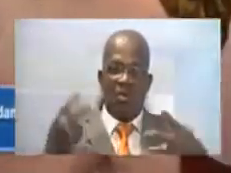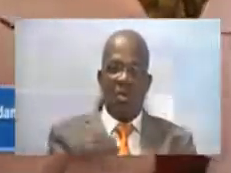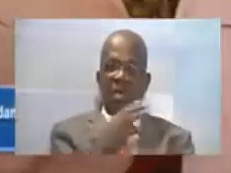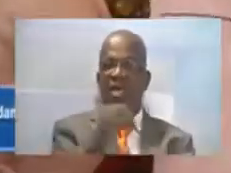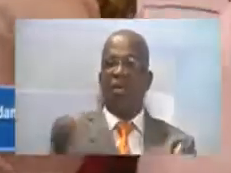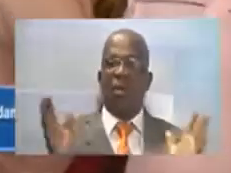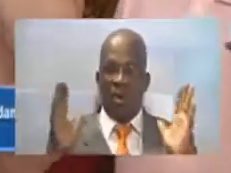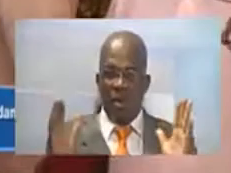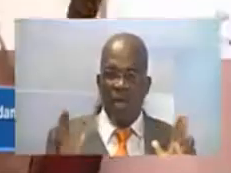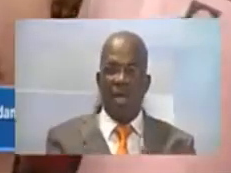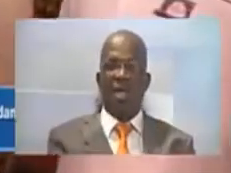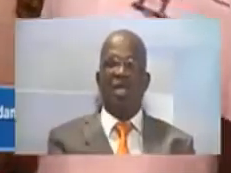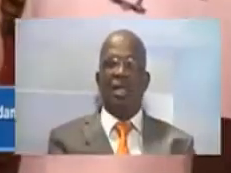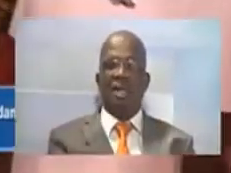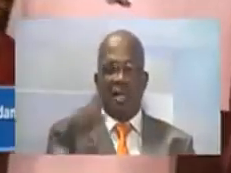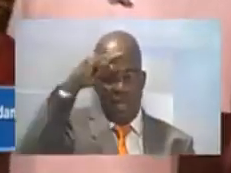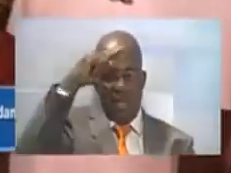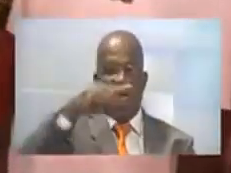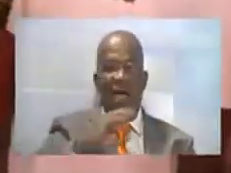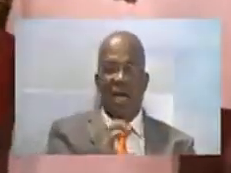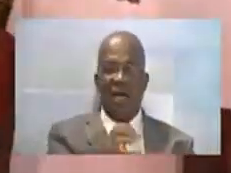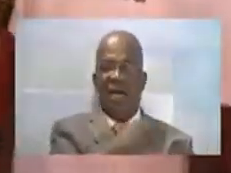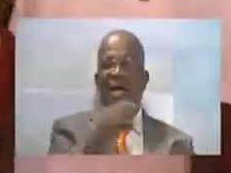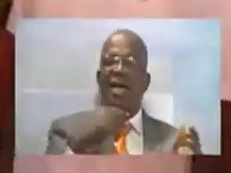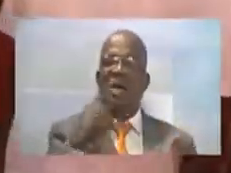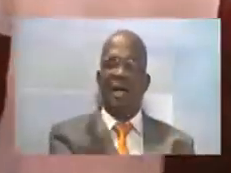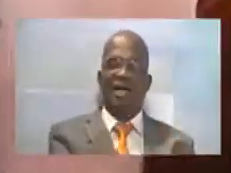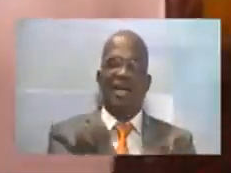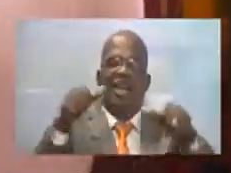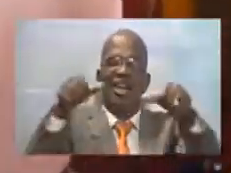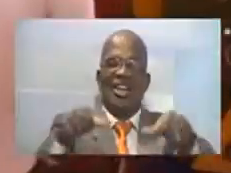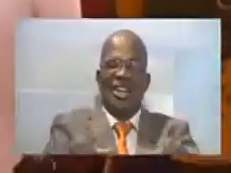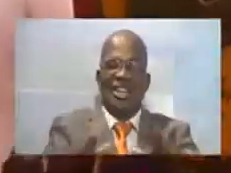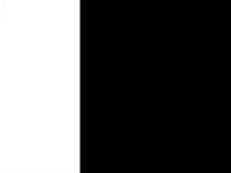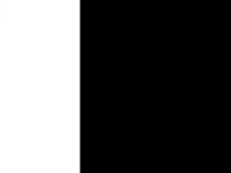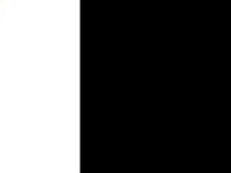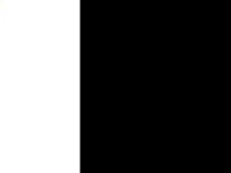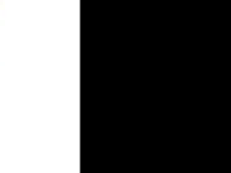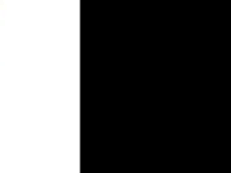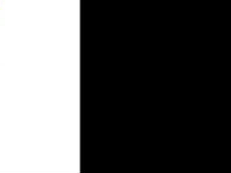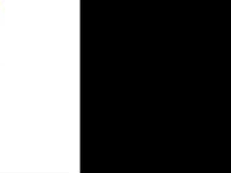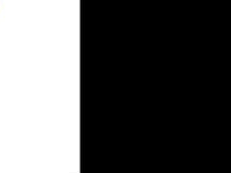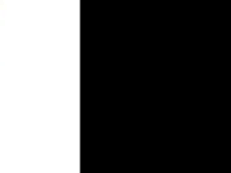dans la consolidation de la paix et de la cohésion sociale en côte d'ivoire